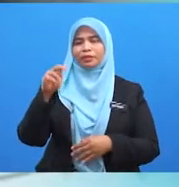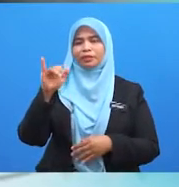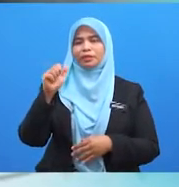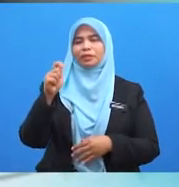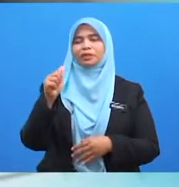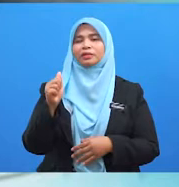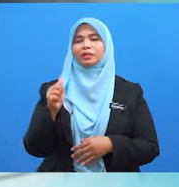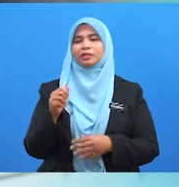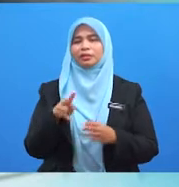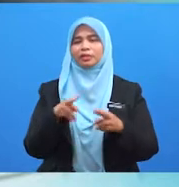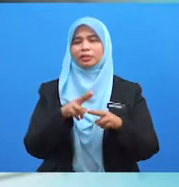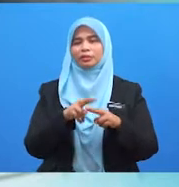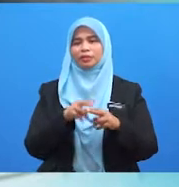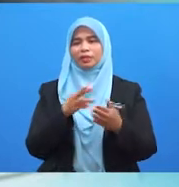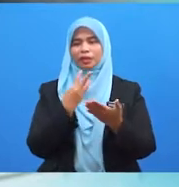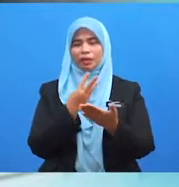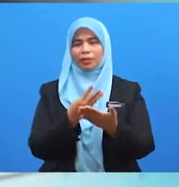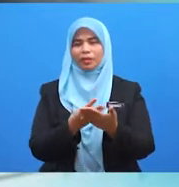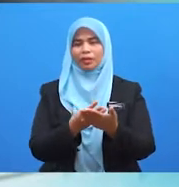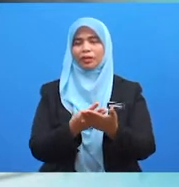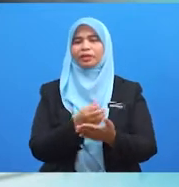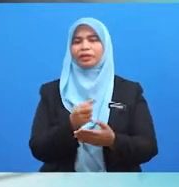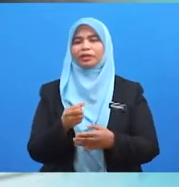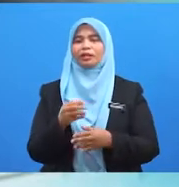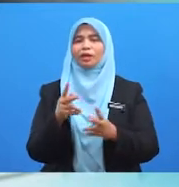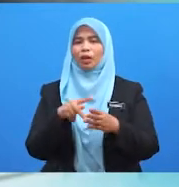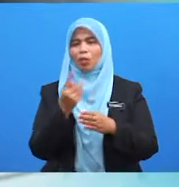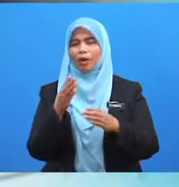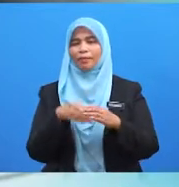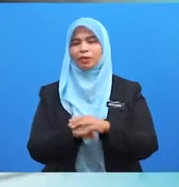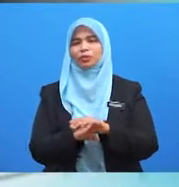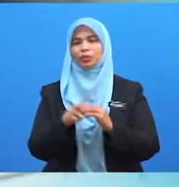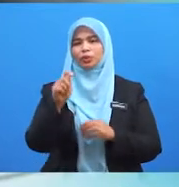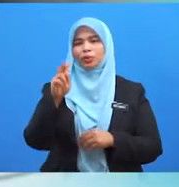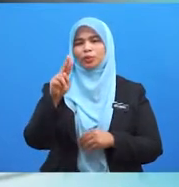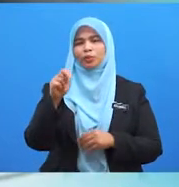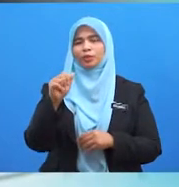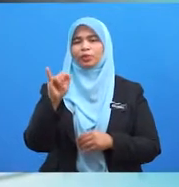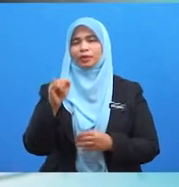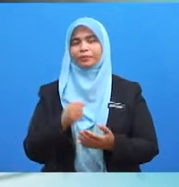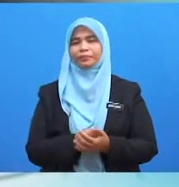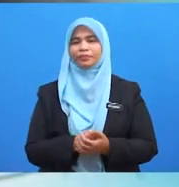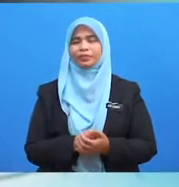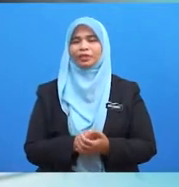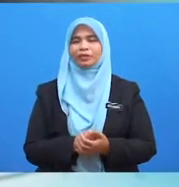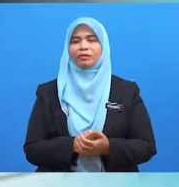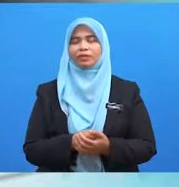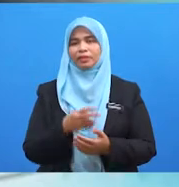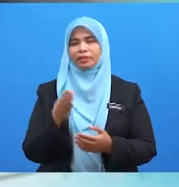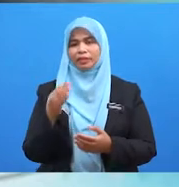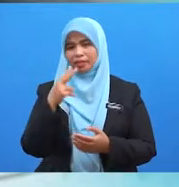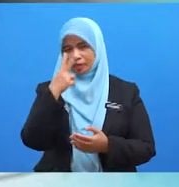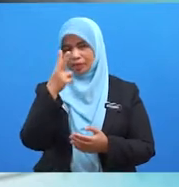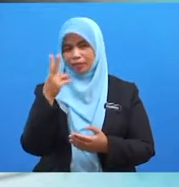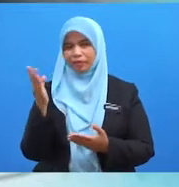kedudukan keuangan pro forma, penyata aliran tunai pro forma. Mari kita lihat penyata keuangan